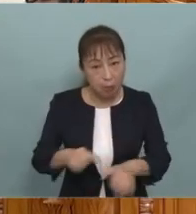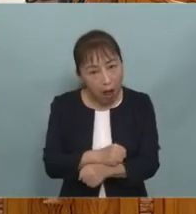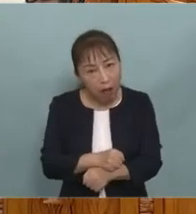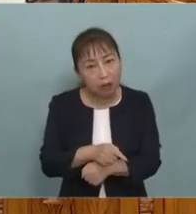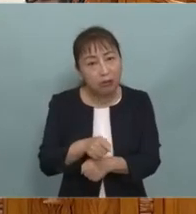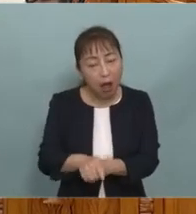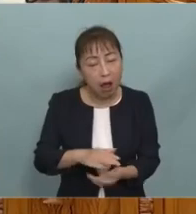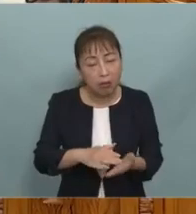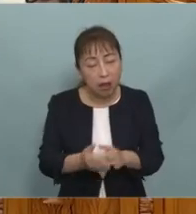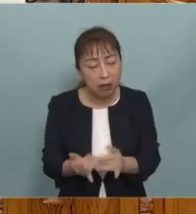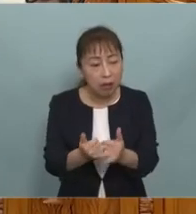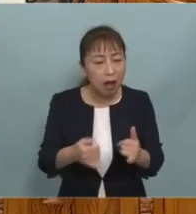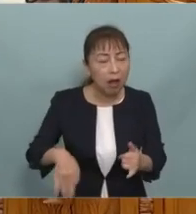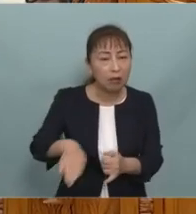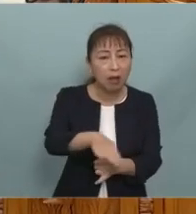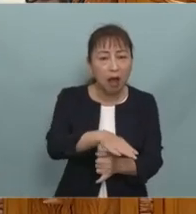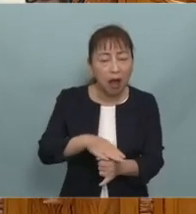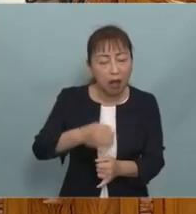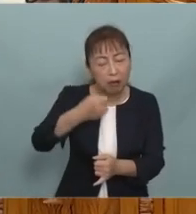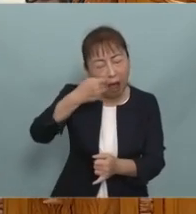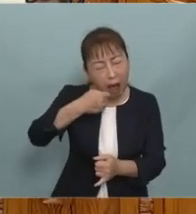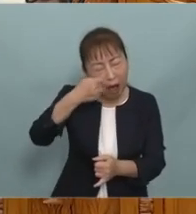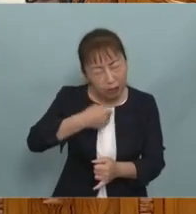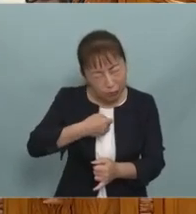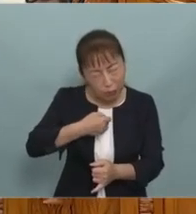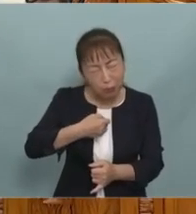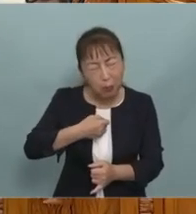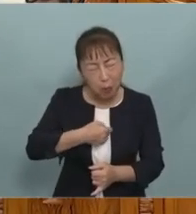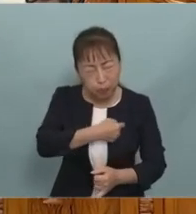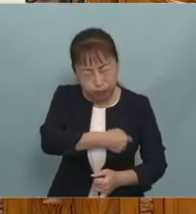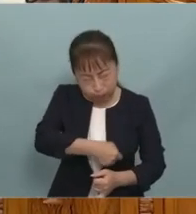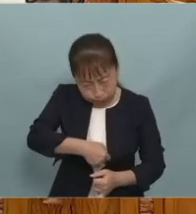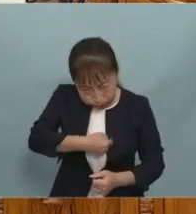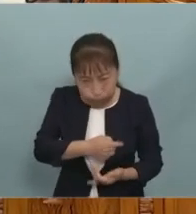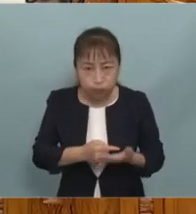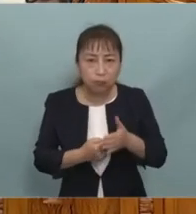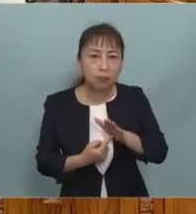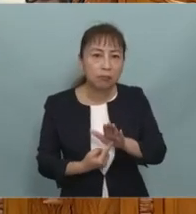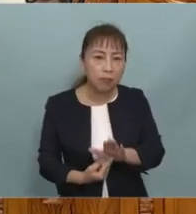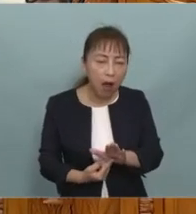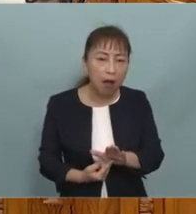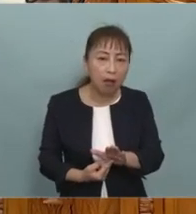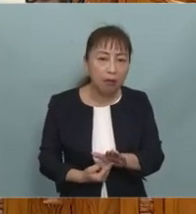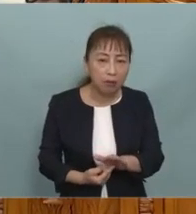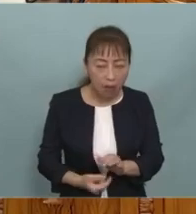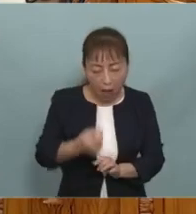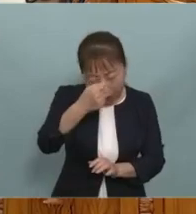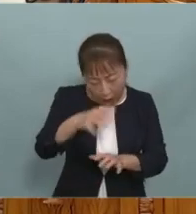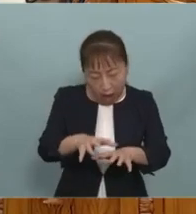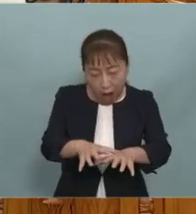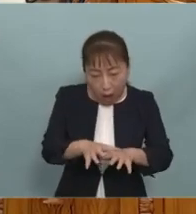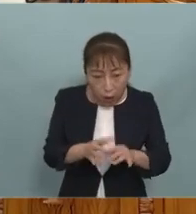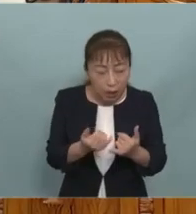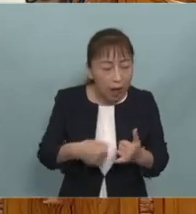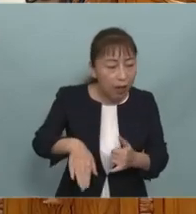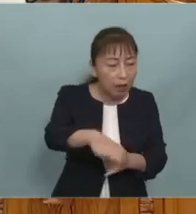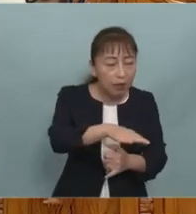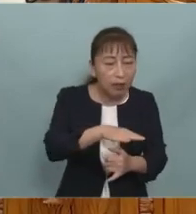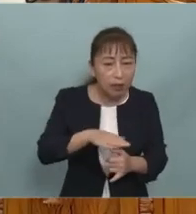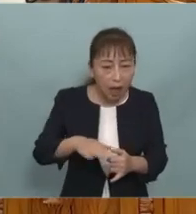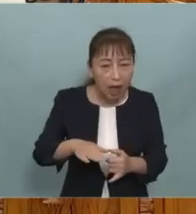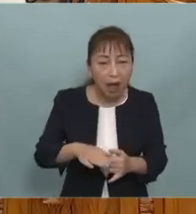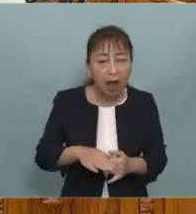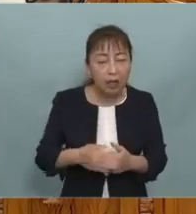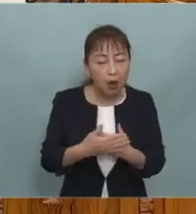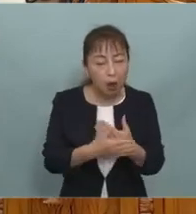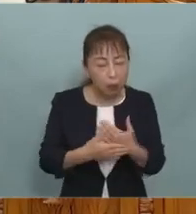亡くなられた方々に愛のマを捧げるととに被災されている方々に心よりお見舞い